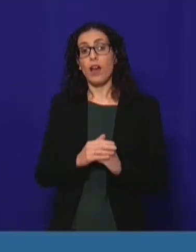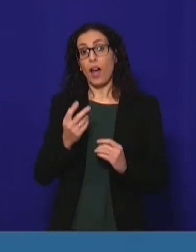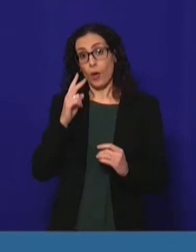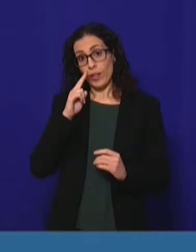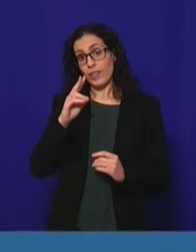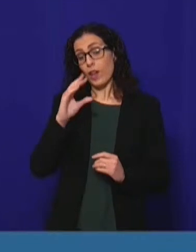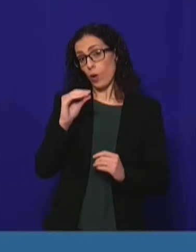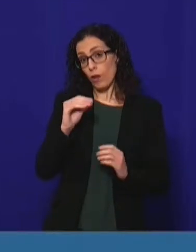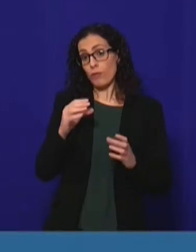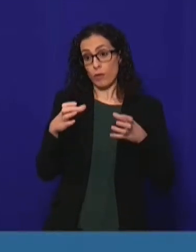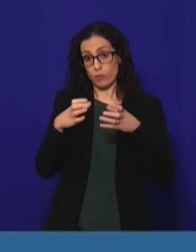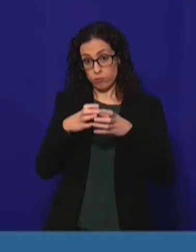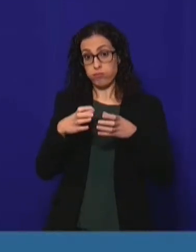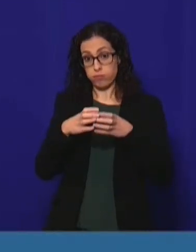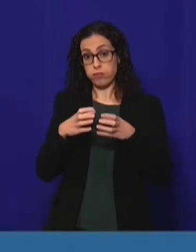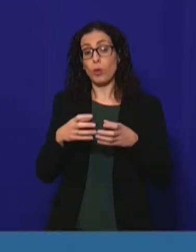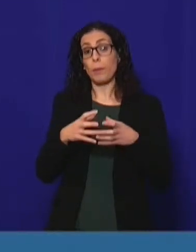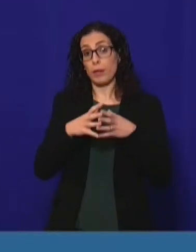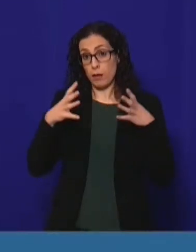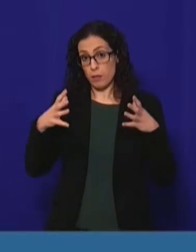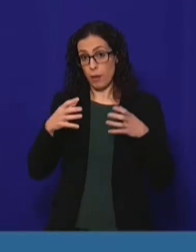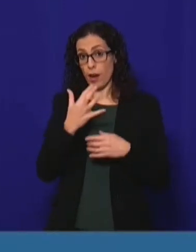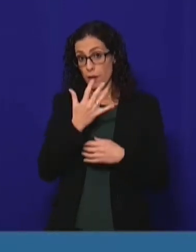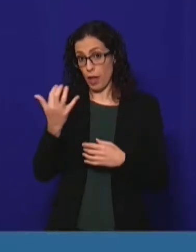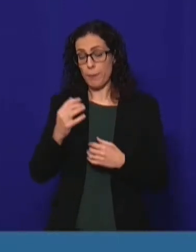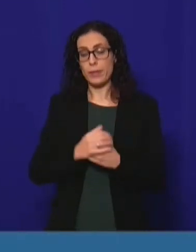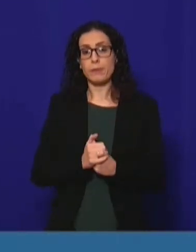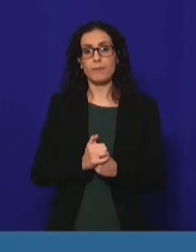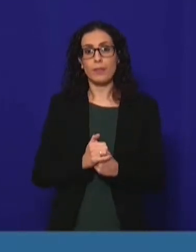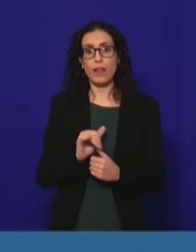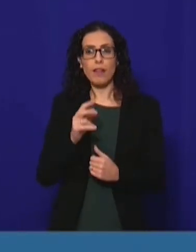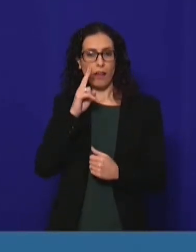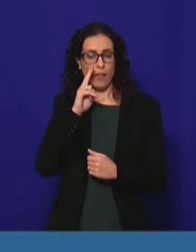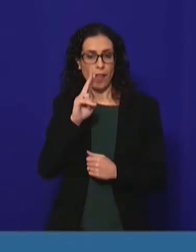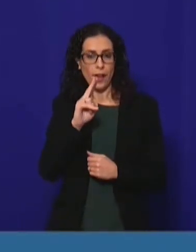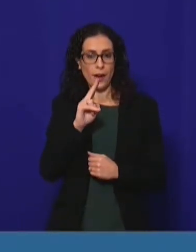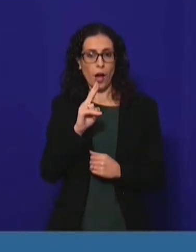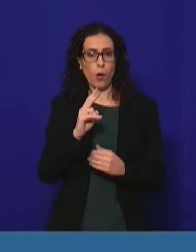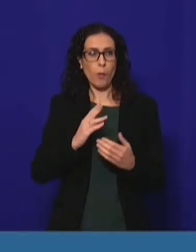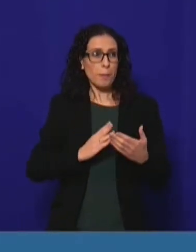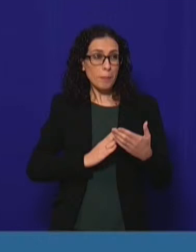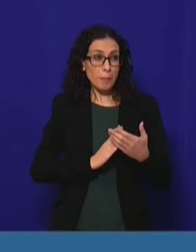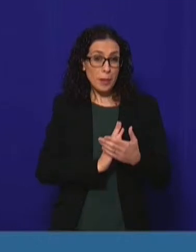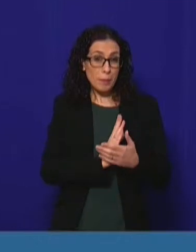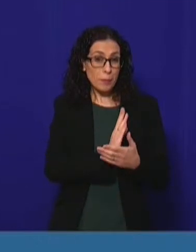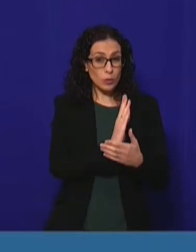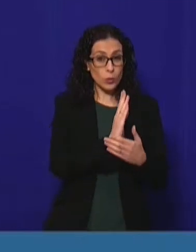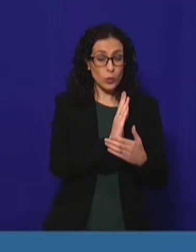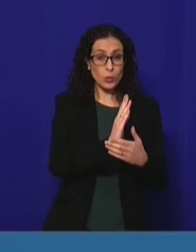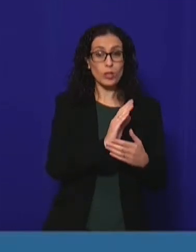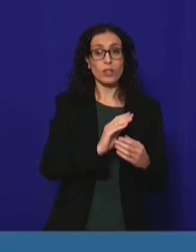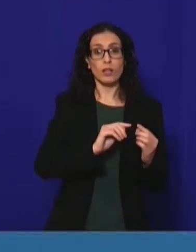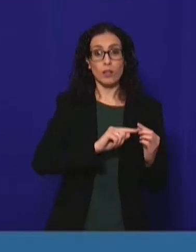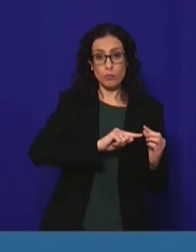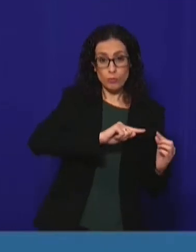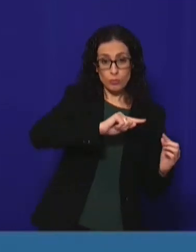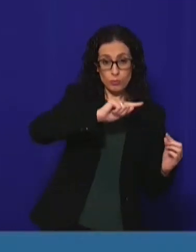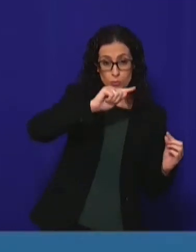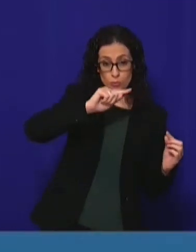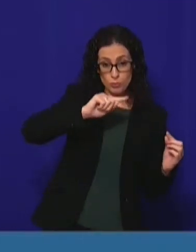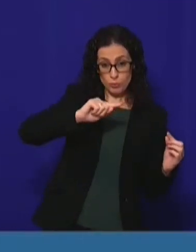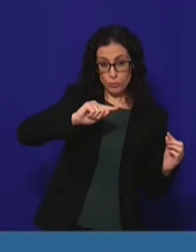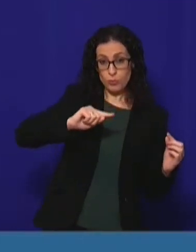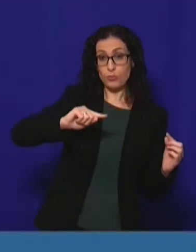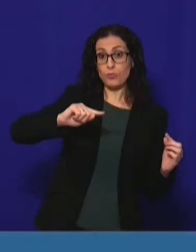kumulattiv tal-każijiet. Jekk tħares naqra lejn ir-rata li kellna mill-bidunet fejn rajna l-ewwel wave u issa qegħdin